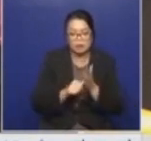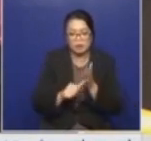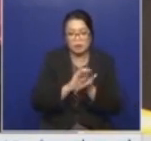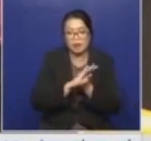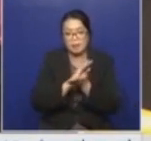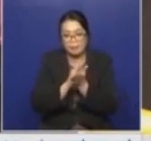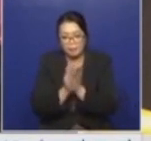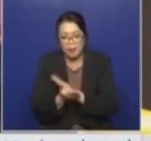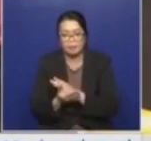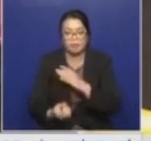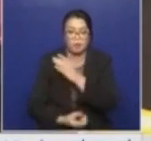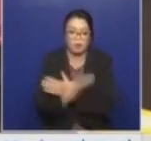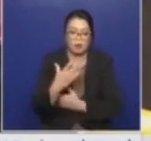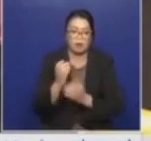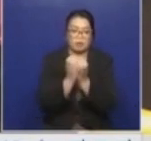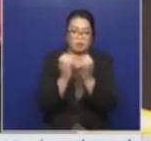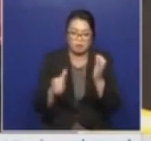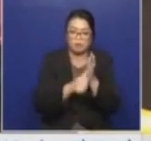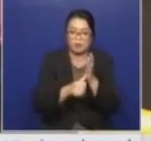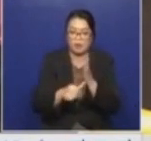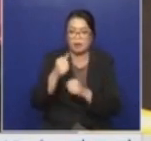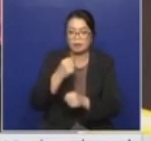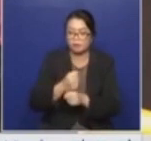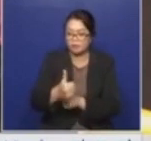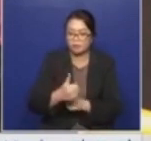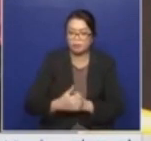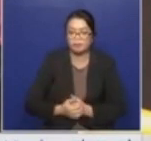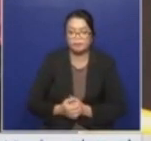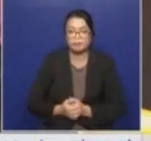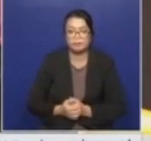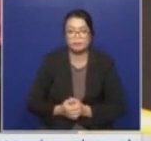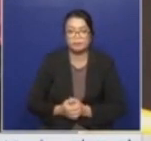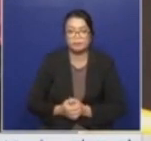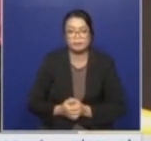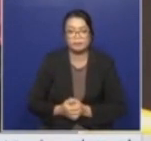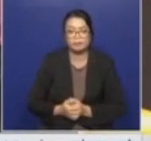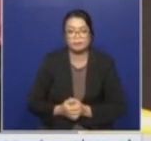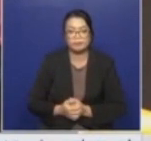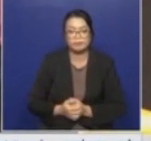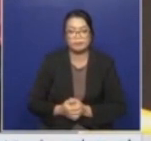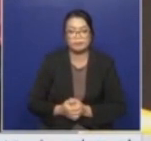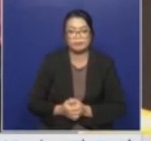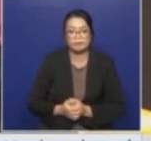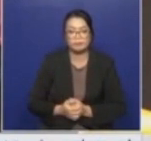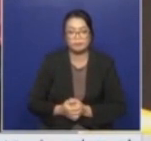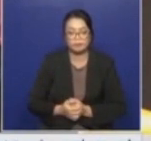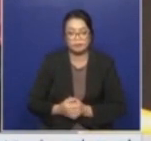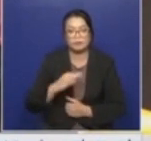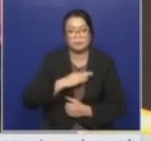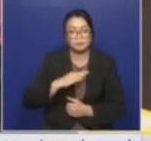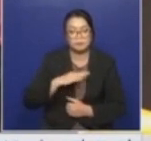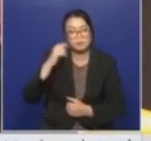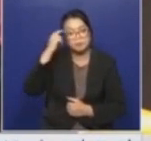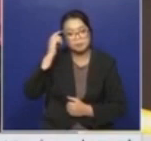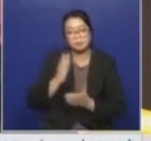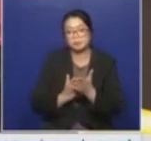รับเปลี่ยนแล้วก็ให้โอกาสนี้เป็นโอกาสของประชาชนแล้วก็นับว่าจะเป็นความสำ